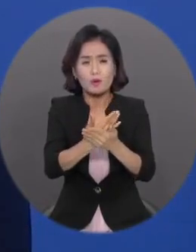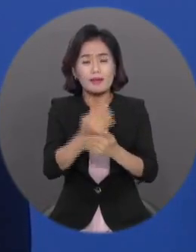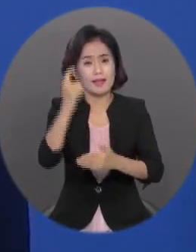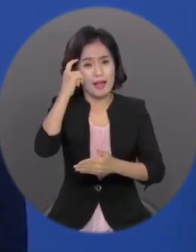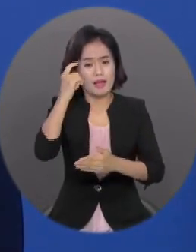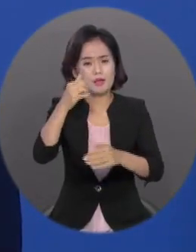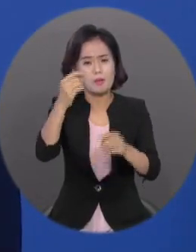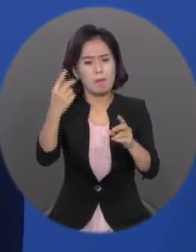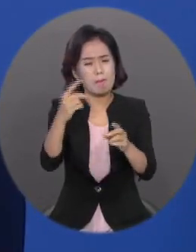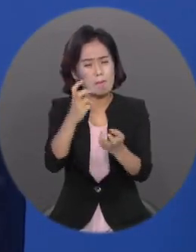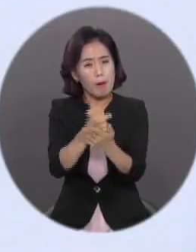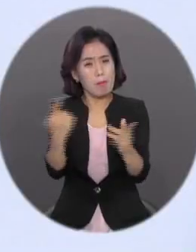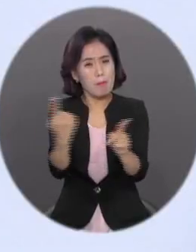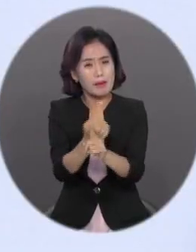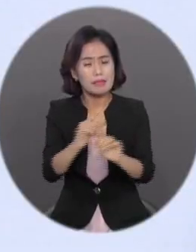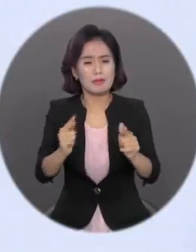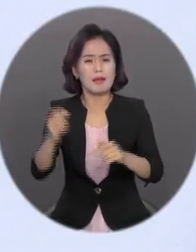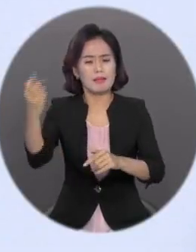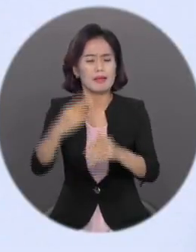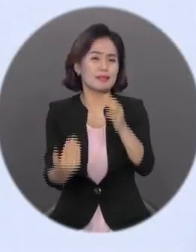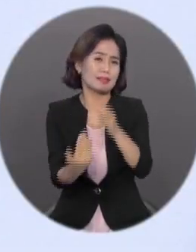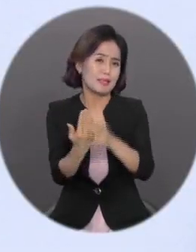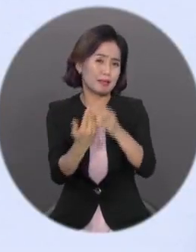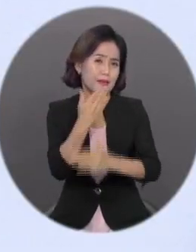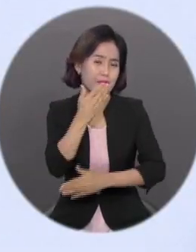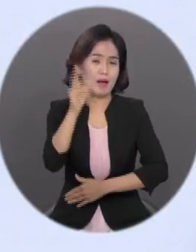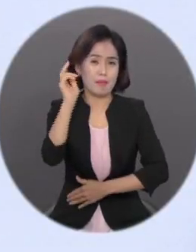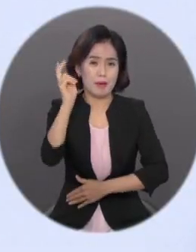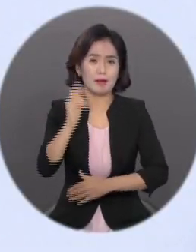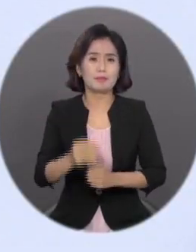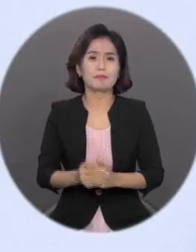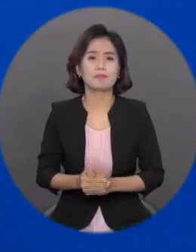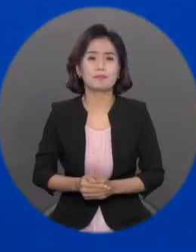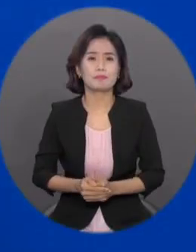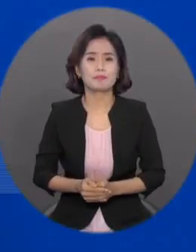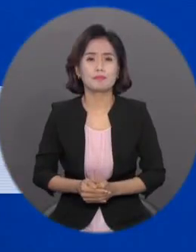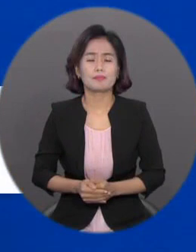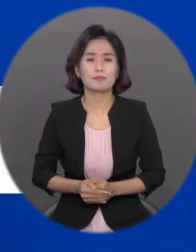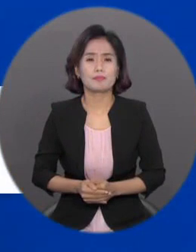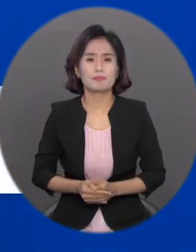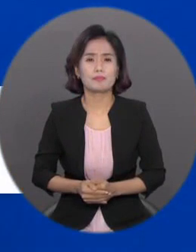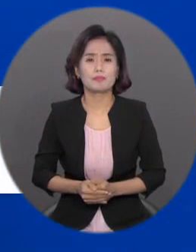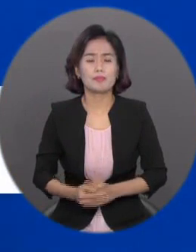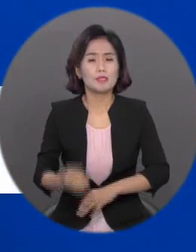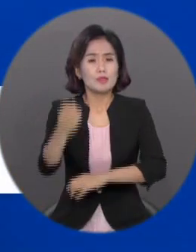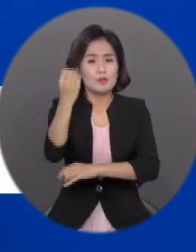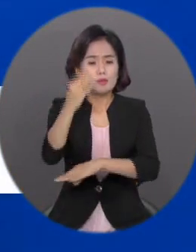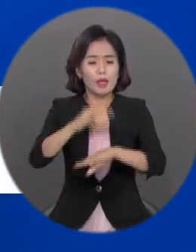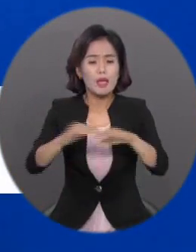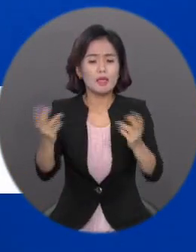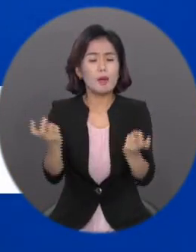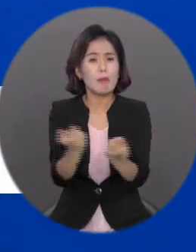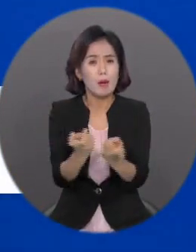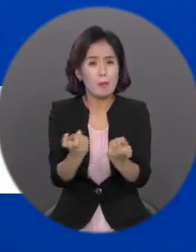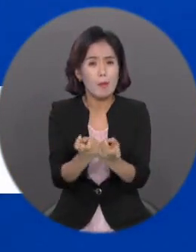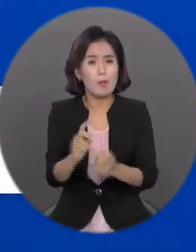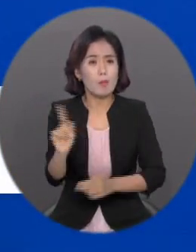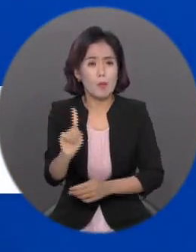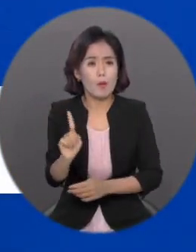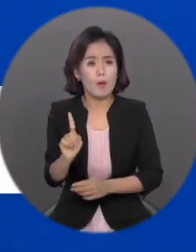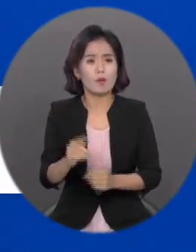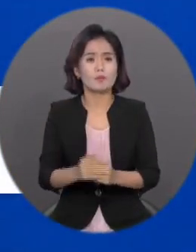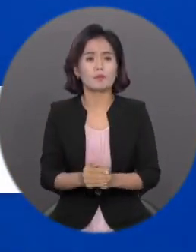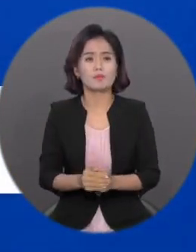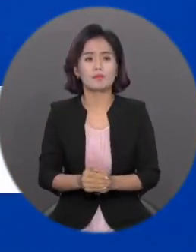이상 언제든 재발할 수 있는 일이라는 비판이 제기되고 있습니다. 이걸 근본적으로 해결할 수 있는 그런 방안에